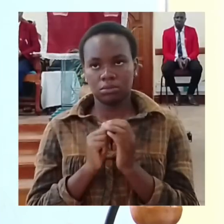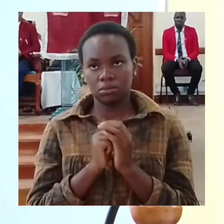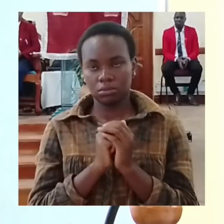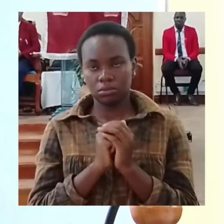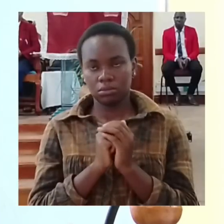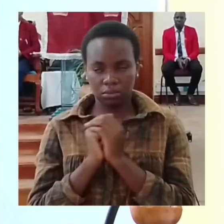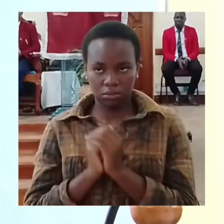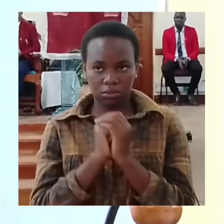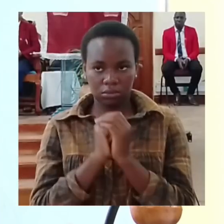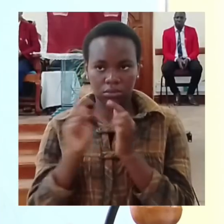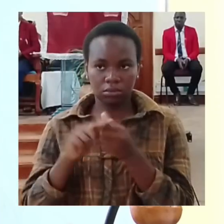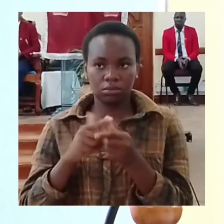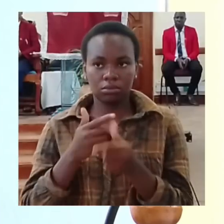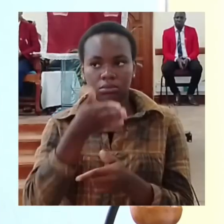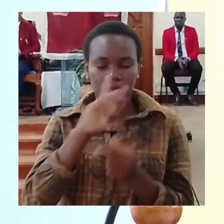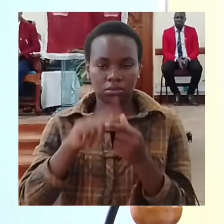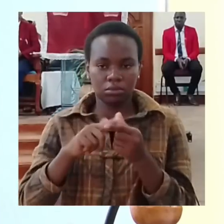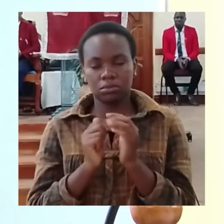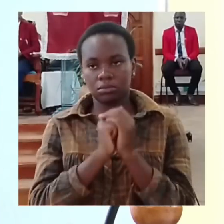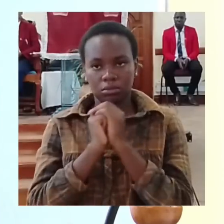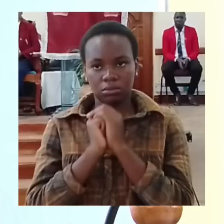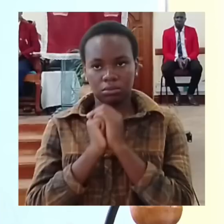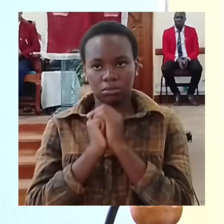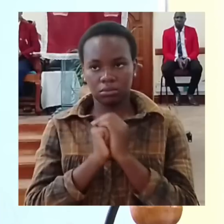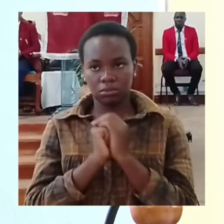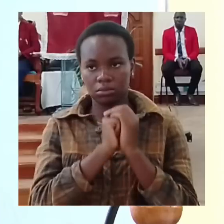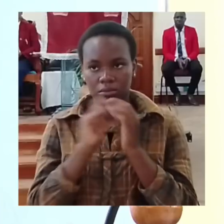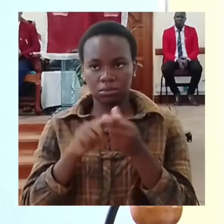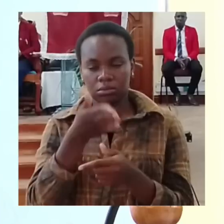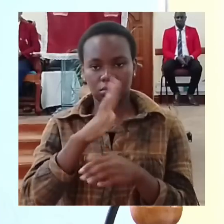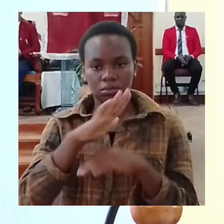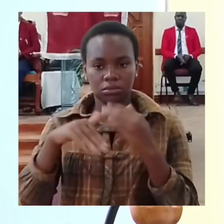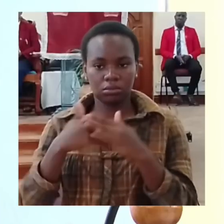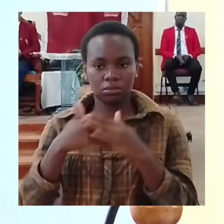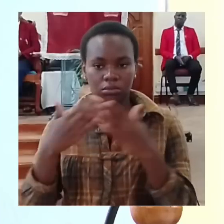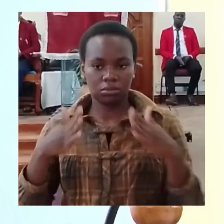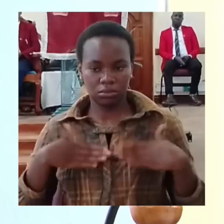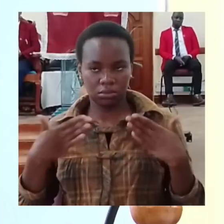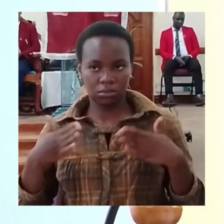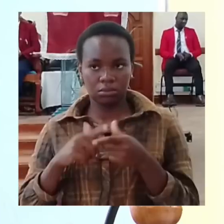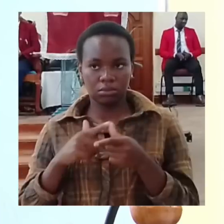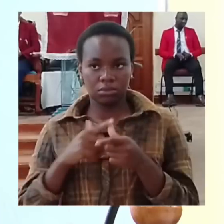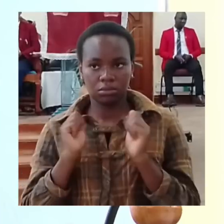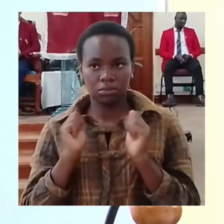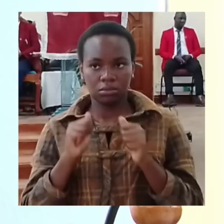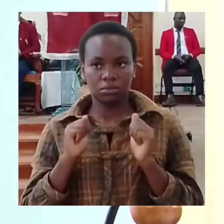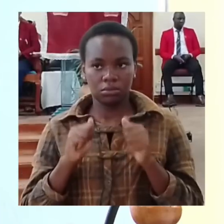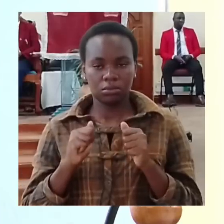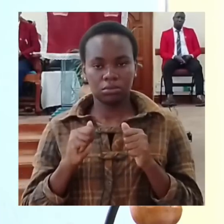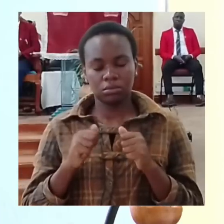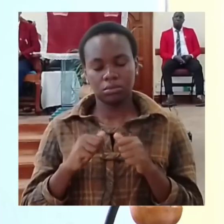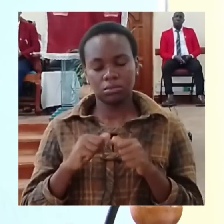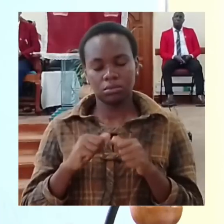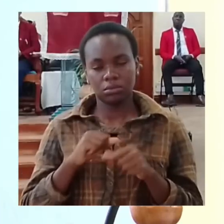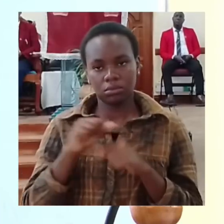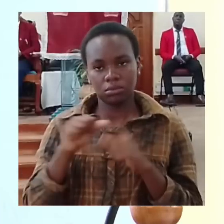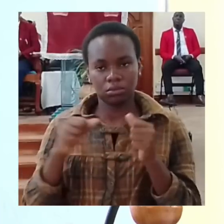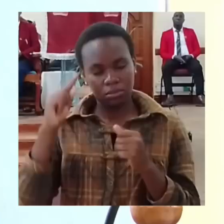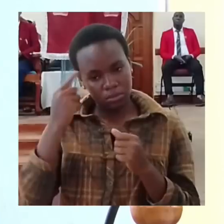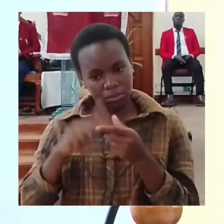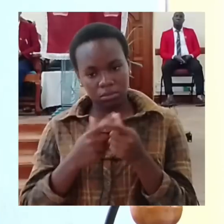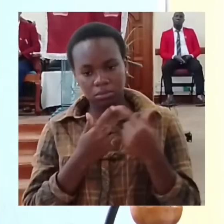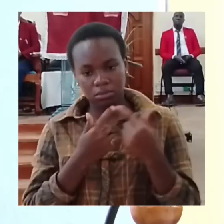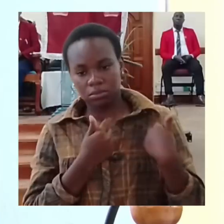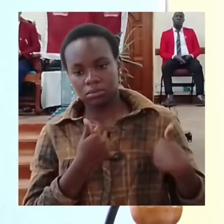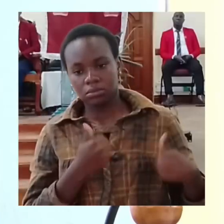ta arĩ Ngai kana kũmũgocaga na ngatho, no rĩrĩ magĩkĩgĩa na matarania ma tũhũ, nacio ngoro